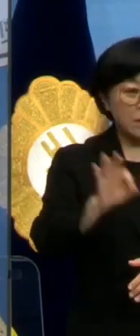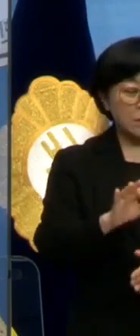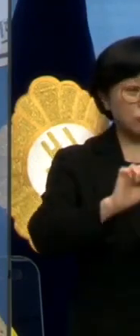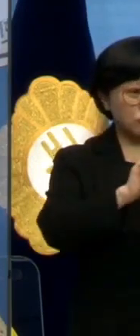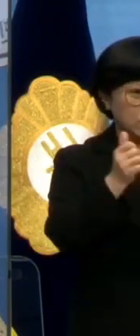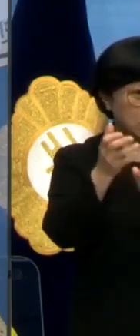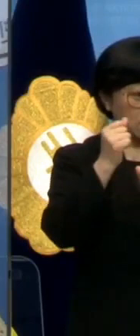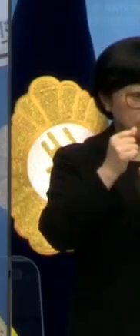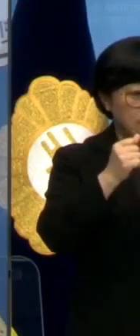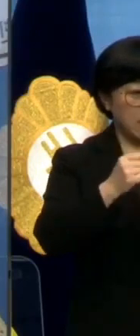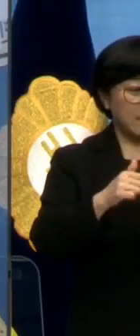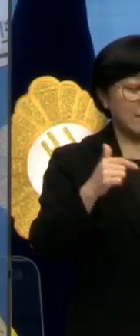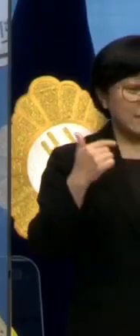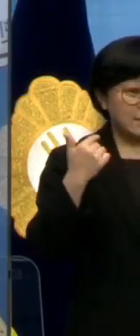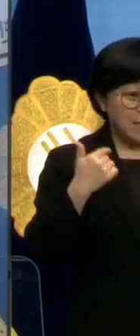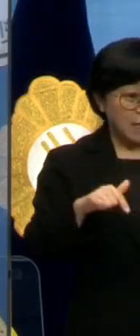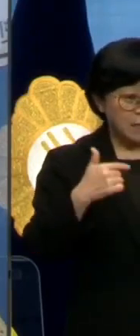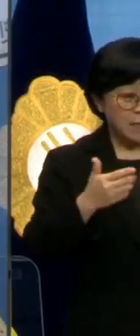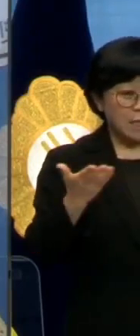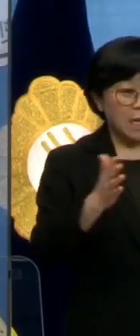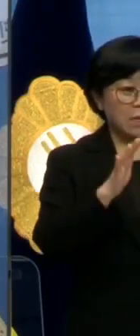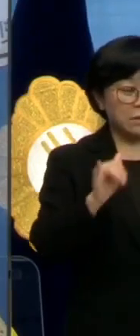상시 고용된 노동자는